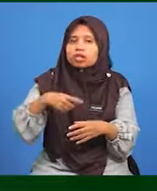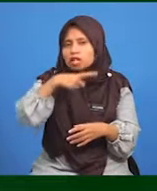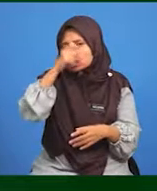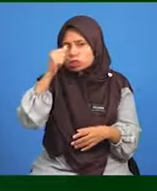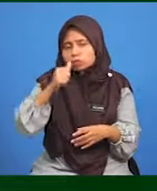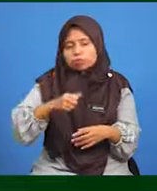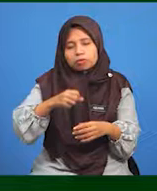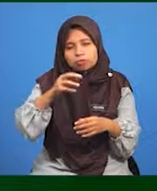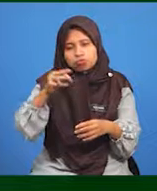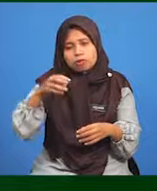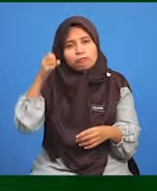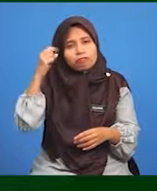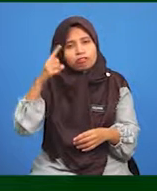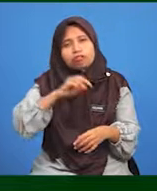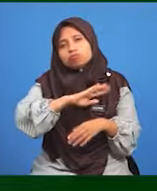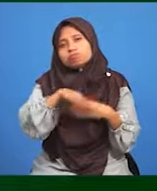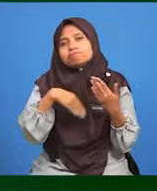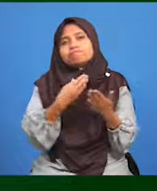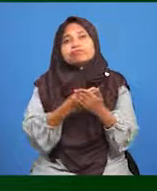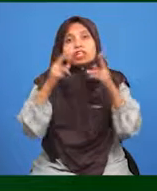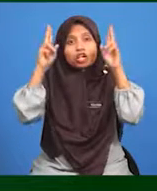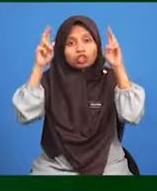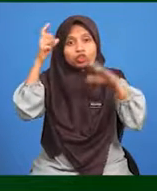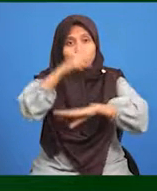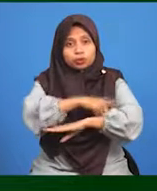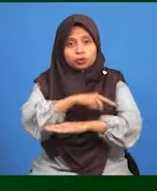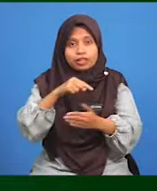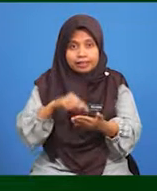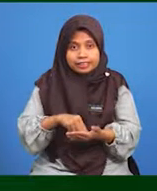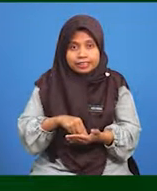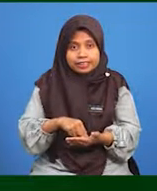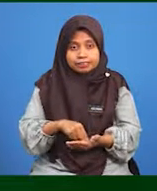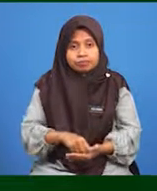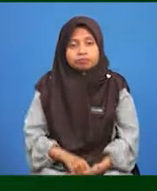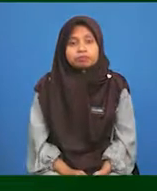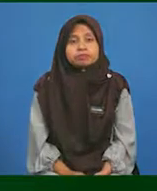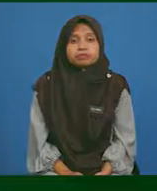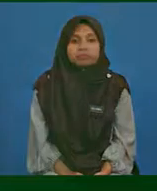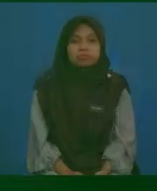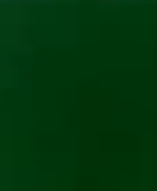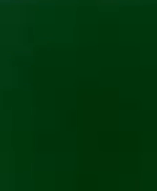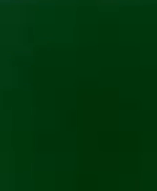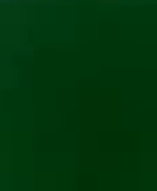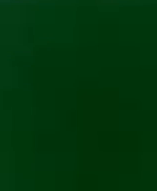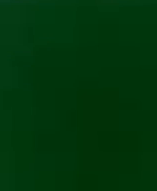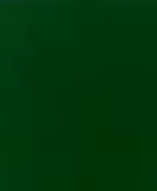kamu semakin faham tentang topik yang dipelajari pada hari ini